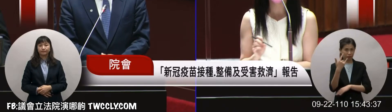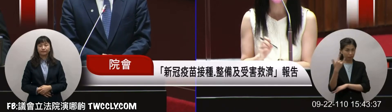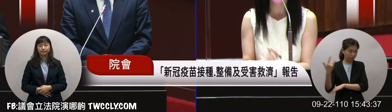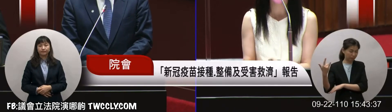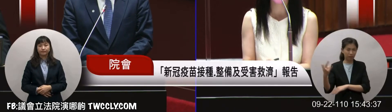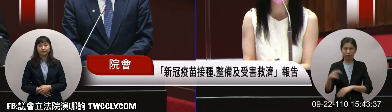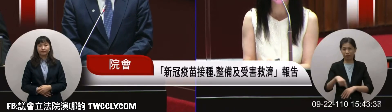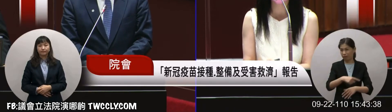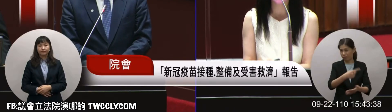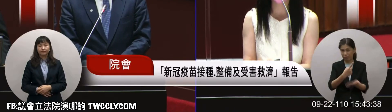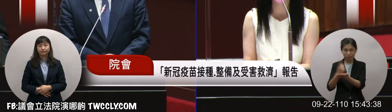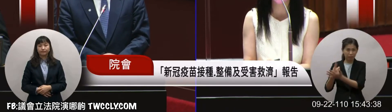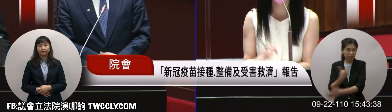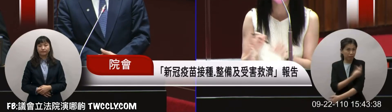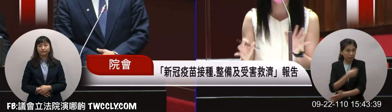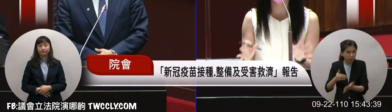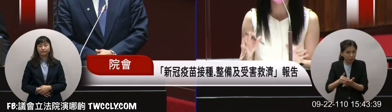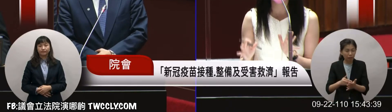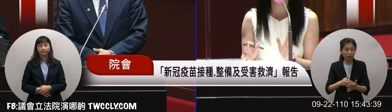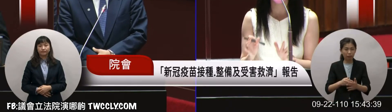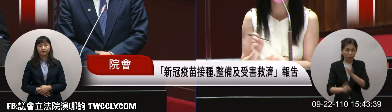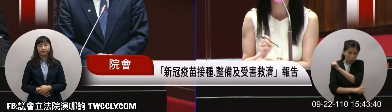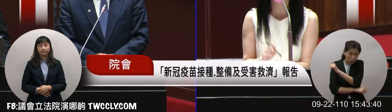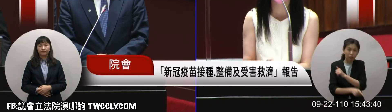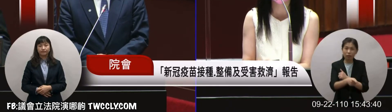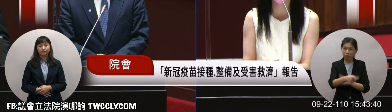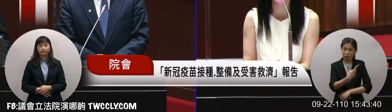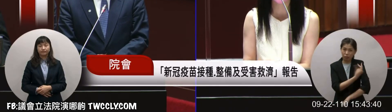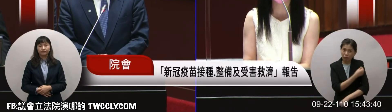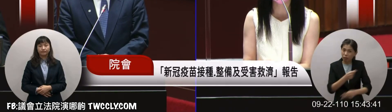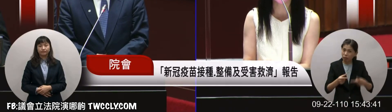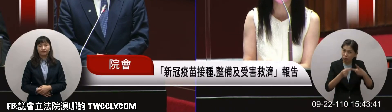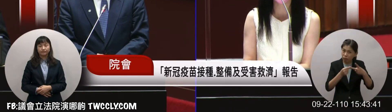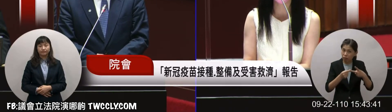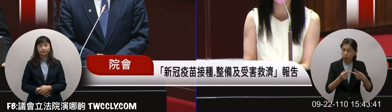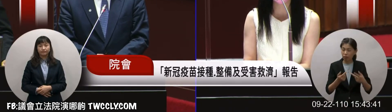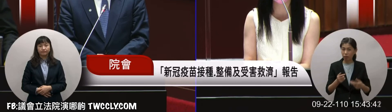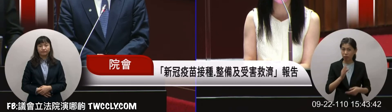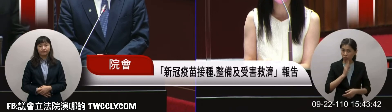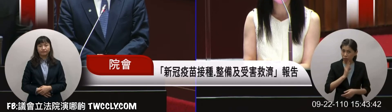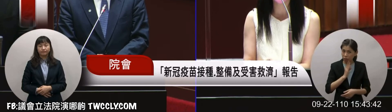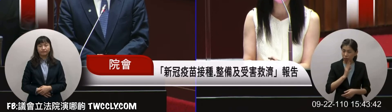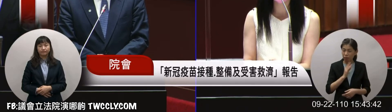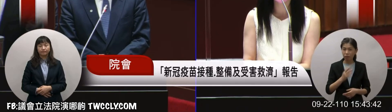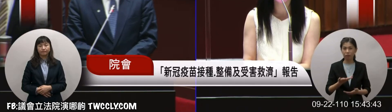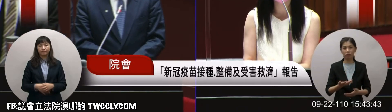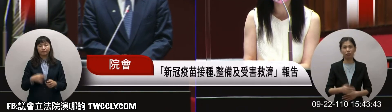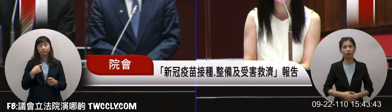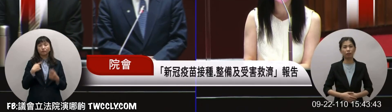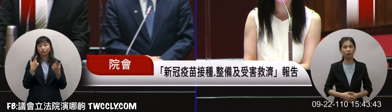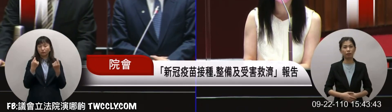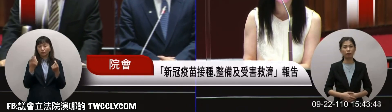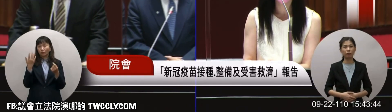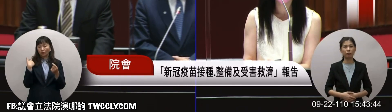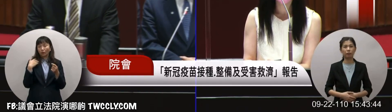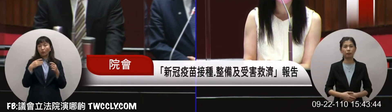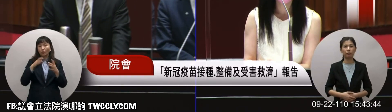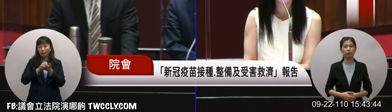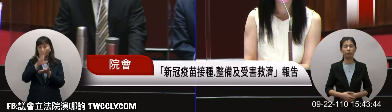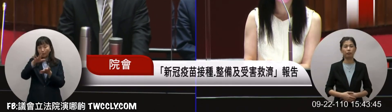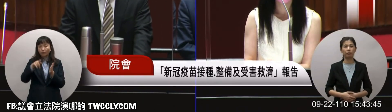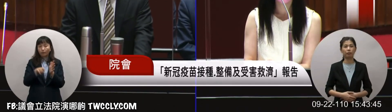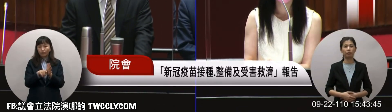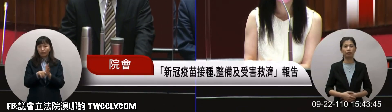完第二剂你才要打第二剂吗？还是您有一个预估说大概什么时候要打第二剂的 AZ？ 我就如我在贵院报告